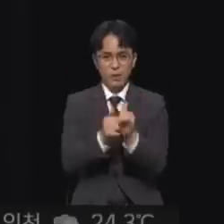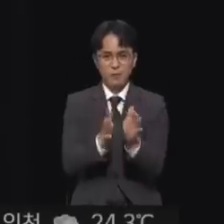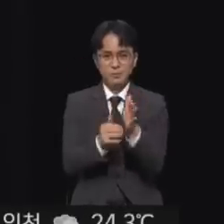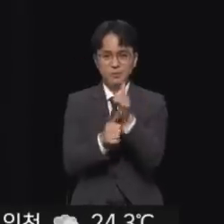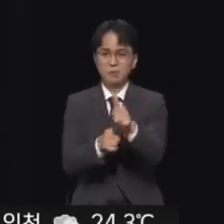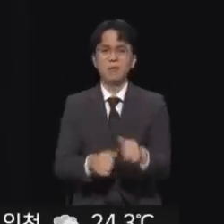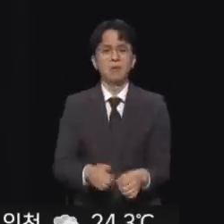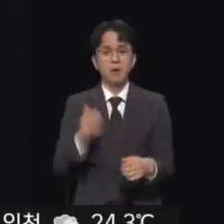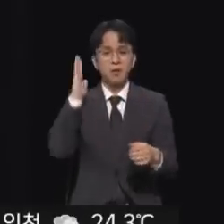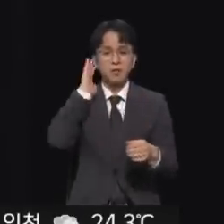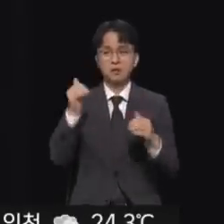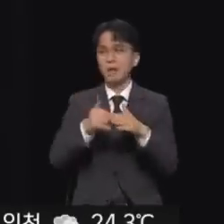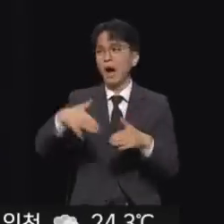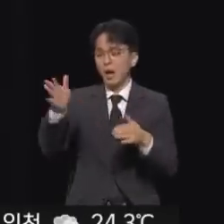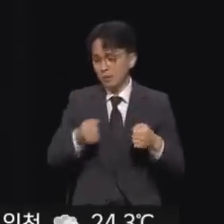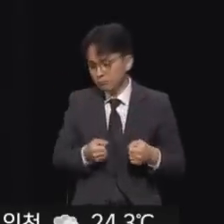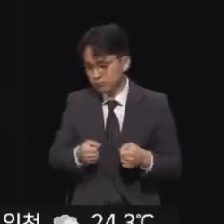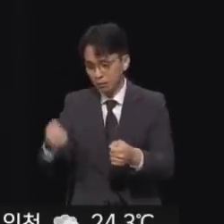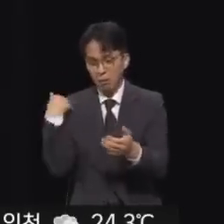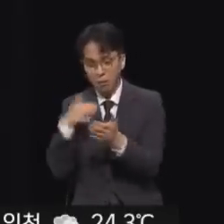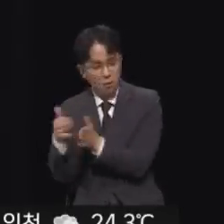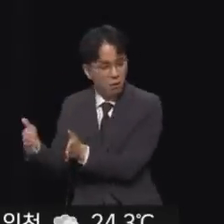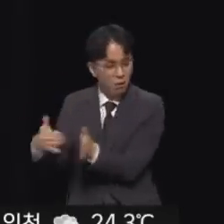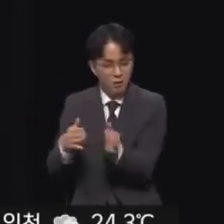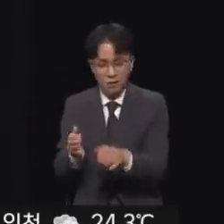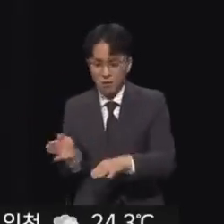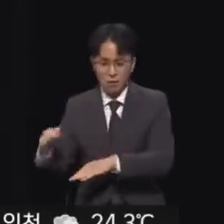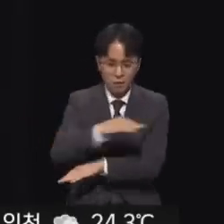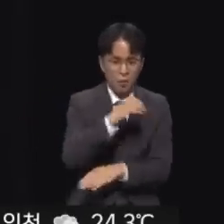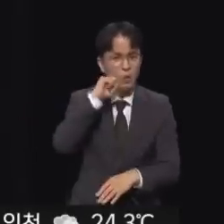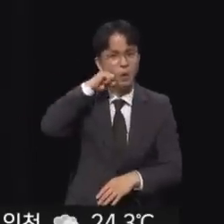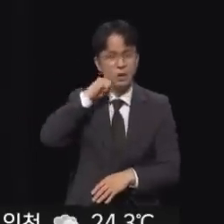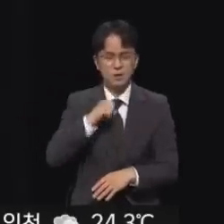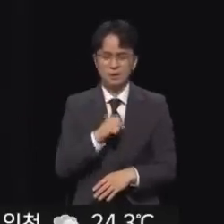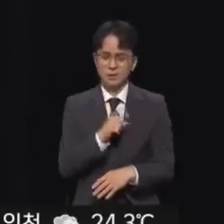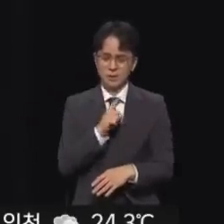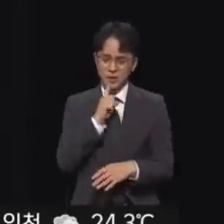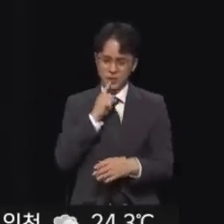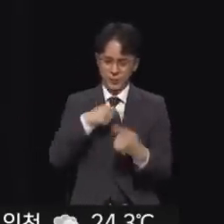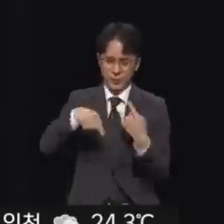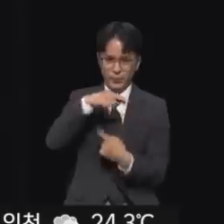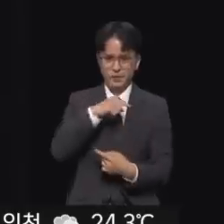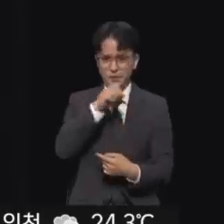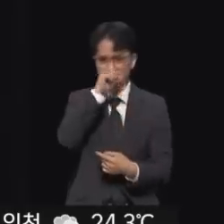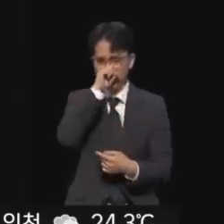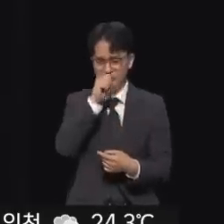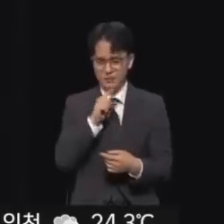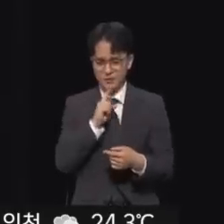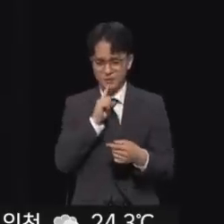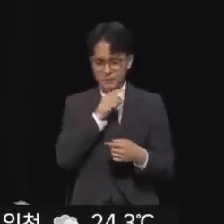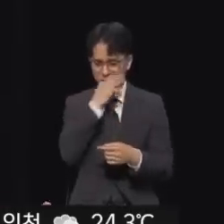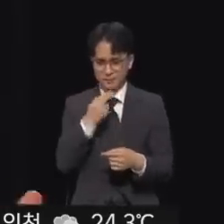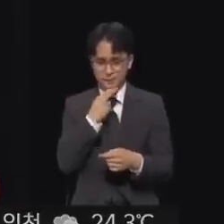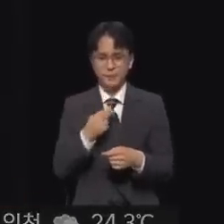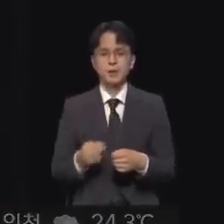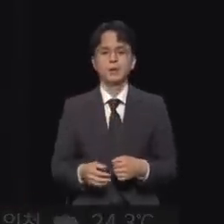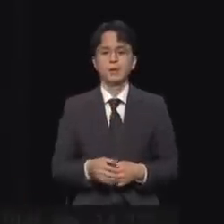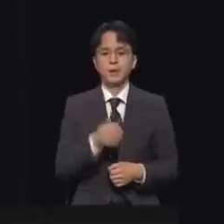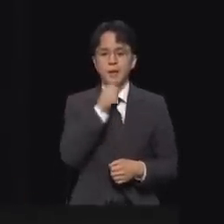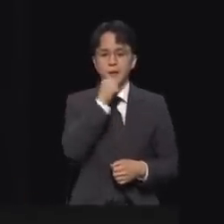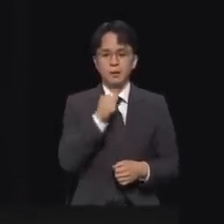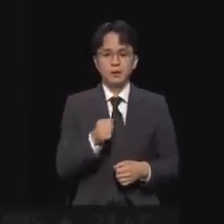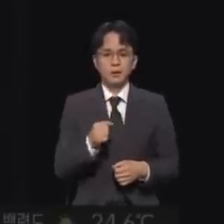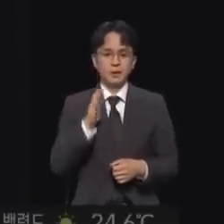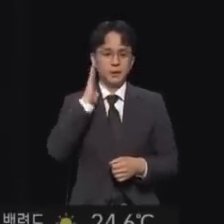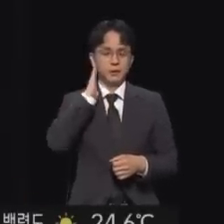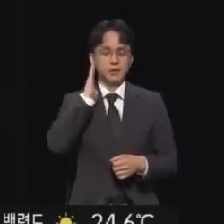분들은 대통령이 뭔가 중요한 자리에서 전체를 내가 관장하고 있고 본다 라는 시민들에게 그런 안정감을